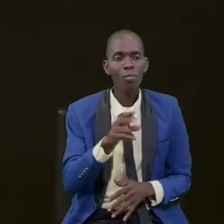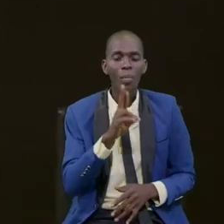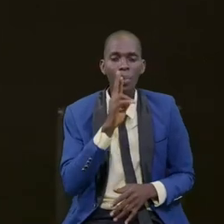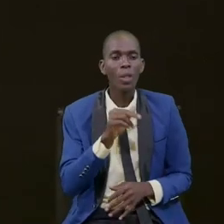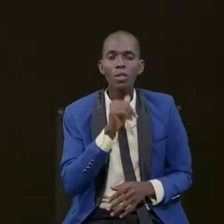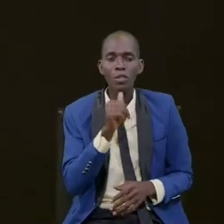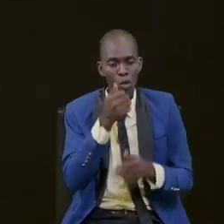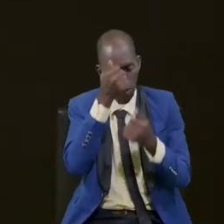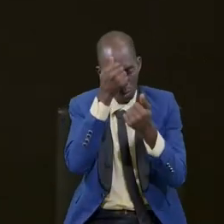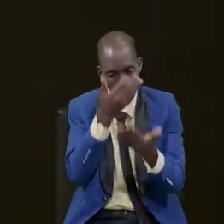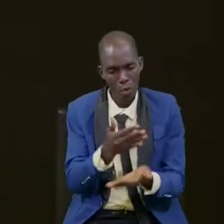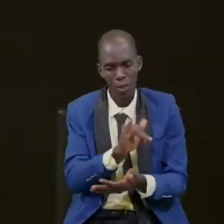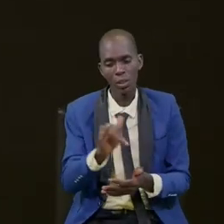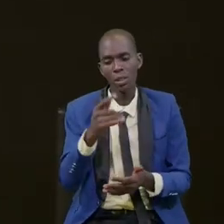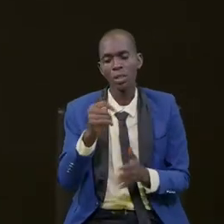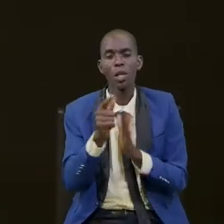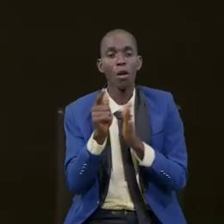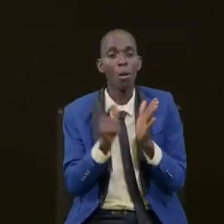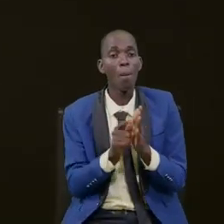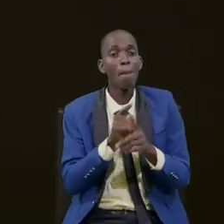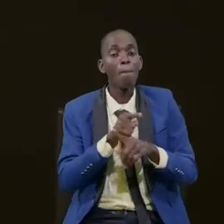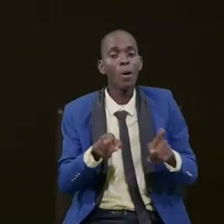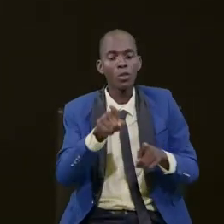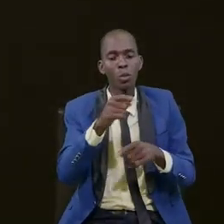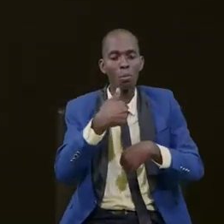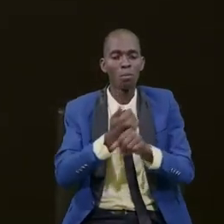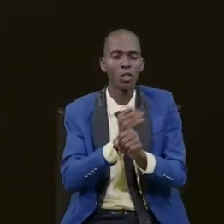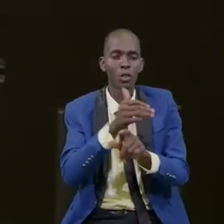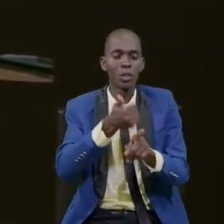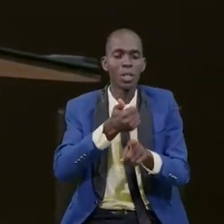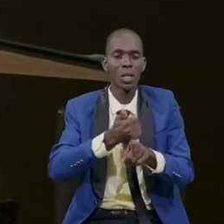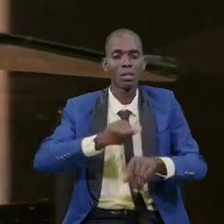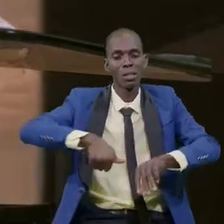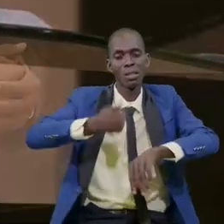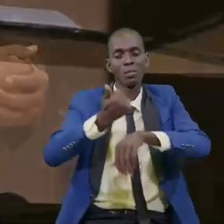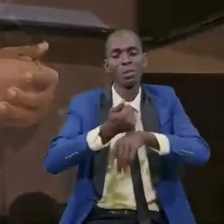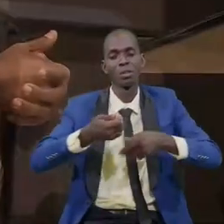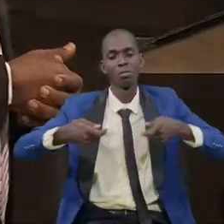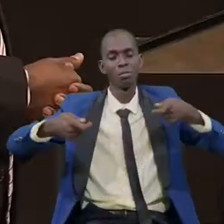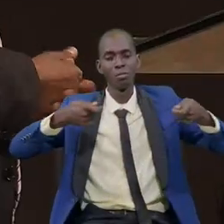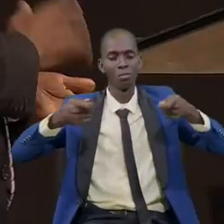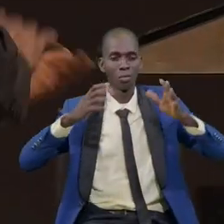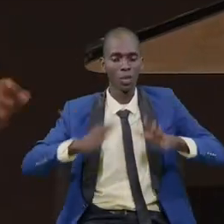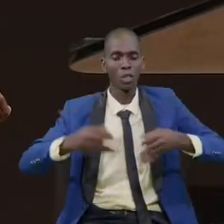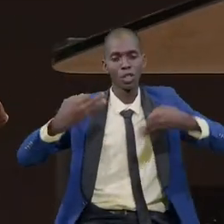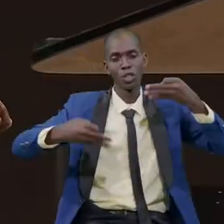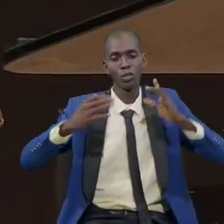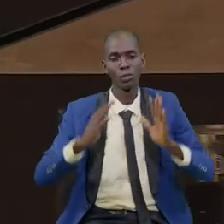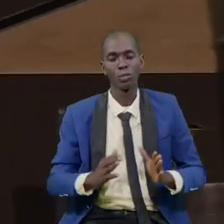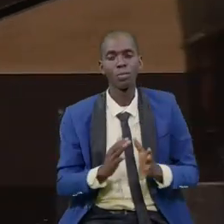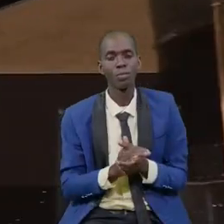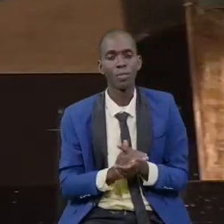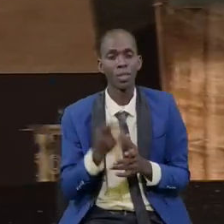la loi, mais tu en es juge. Chapitre 5, verset